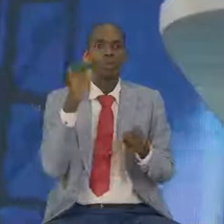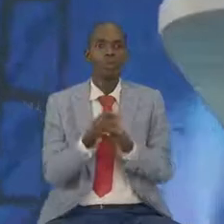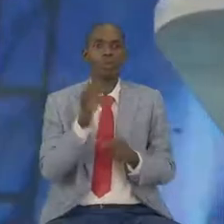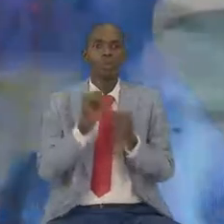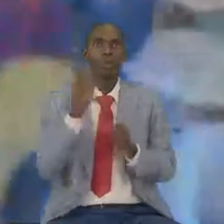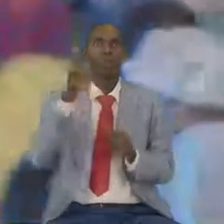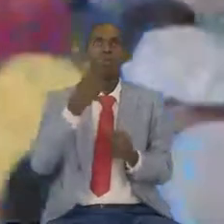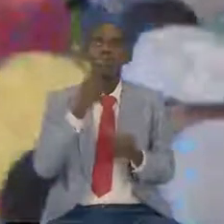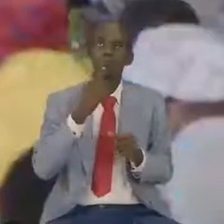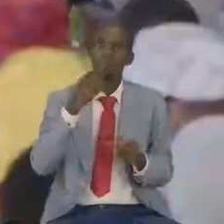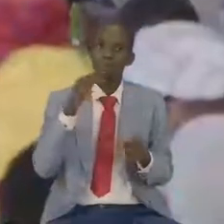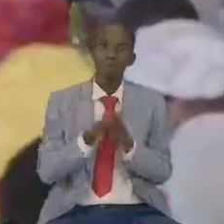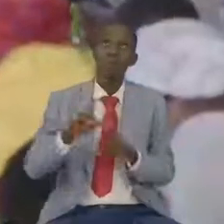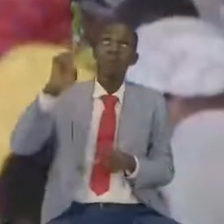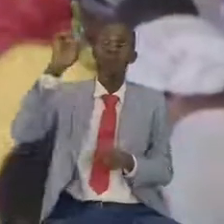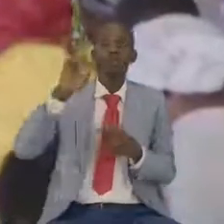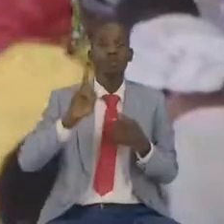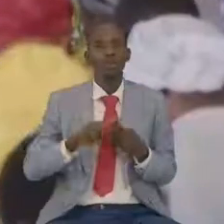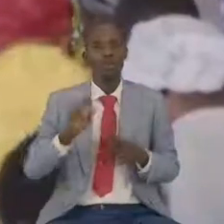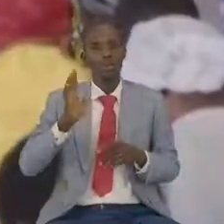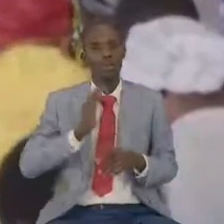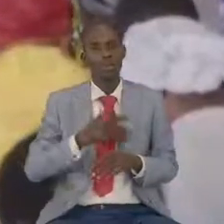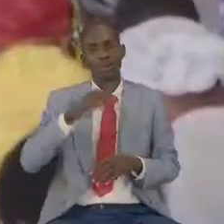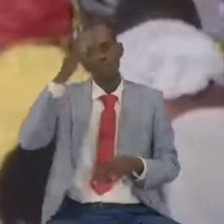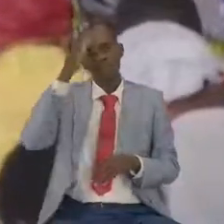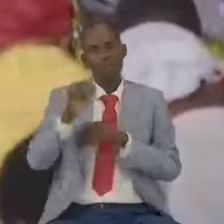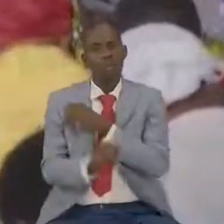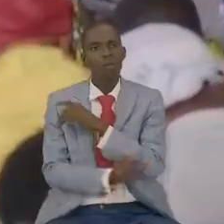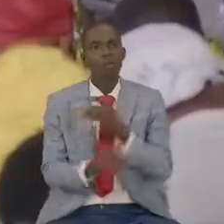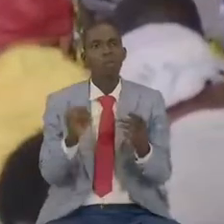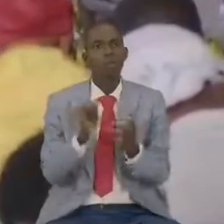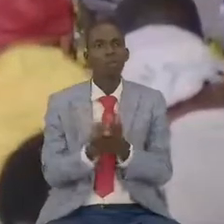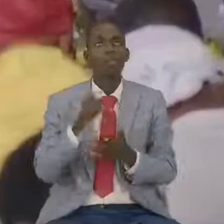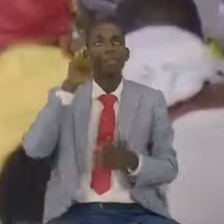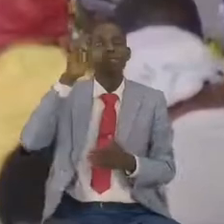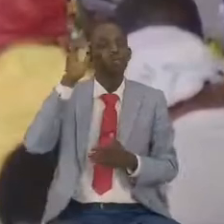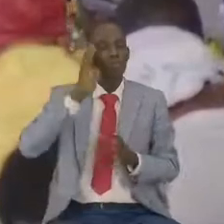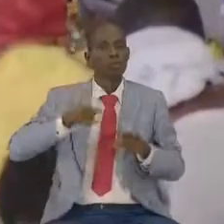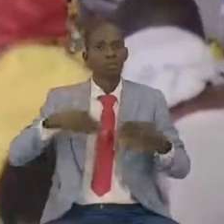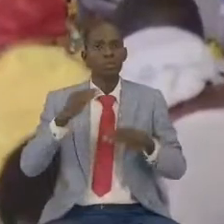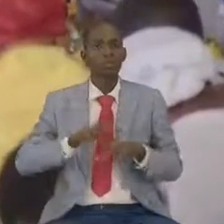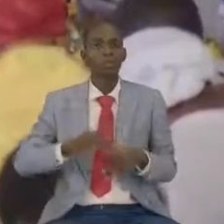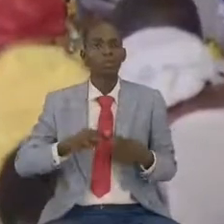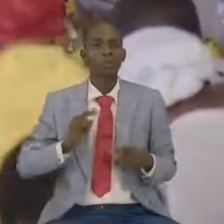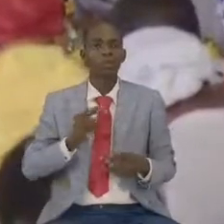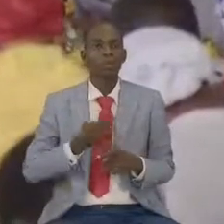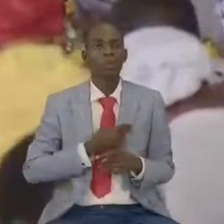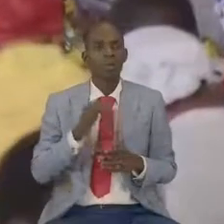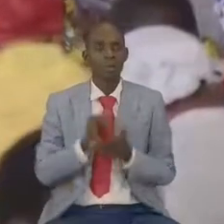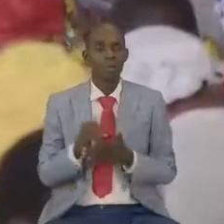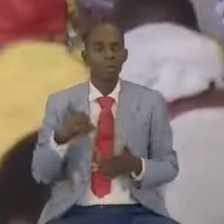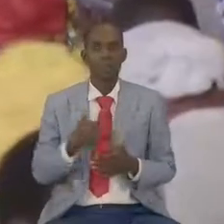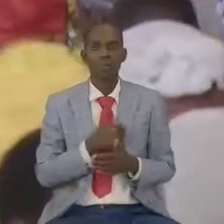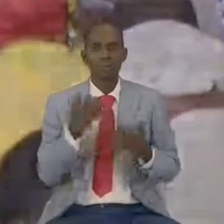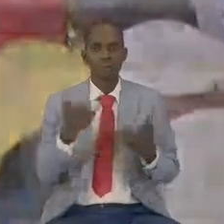notre père. Verset 74, de nous permettre, après que nous serions délivrés de